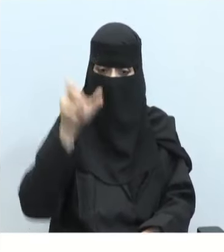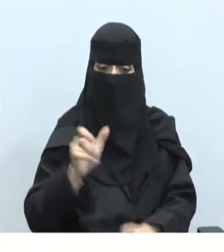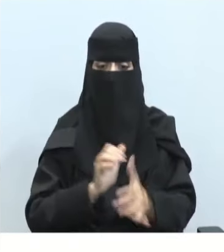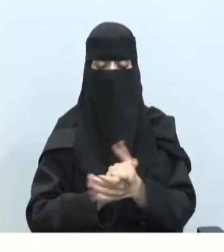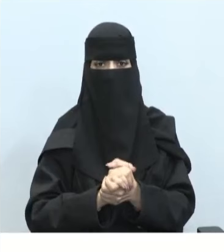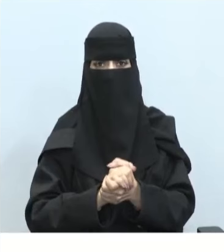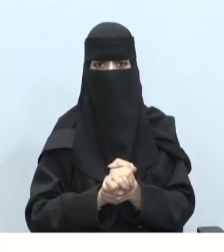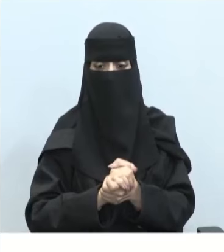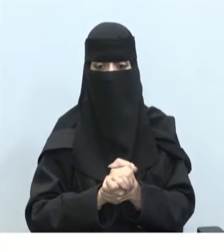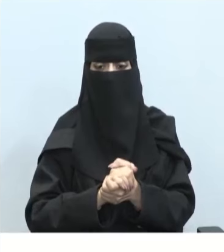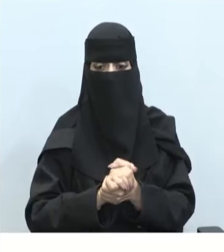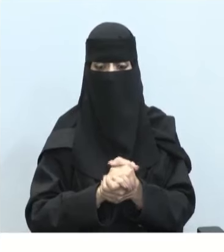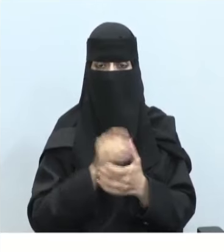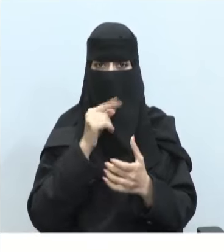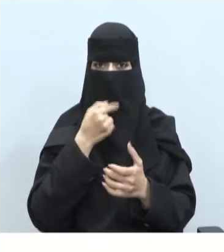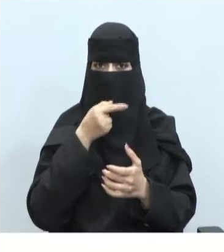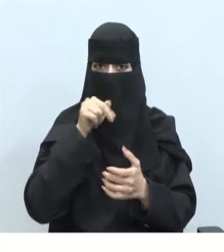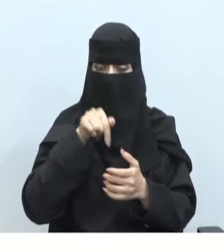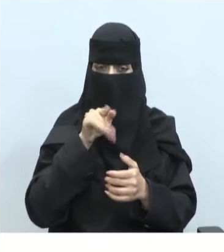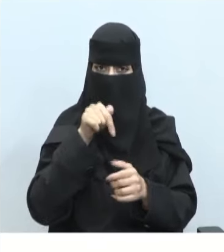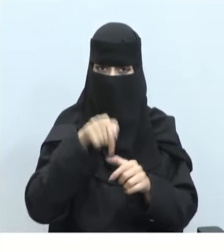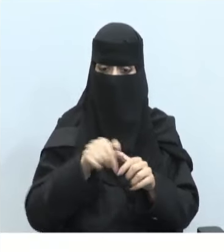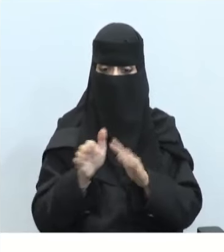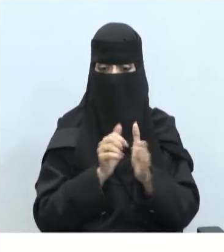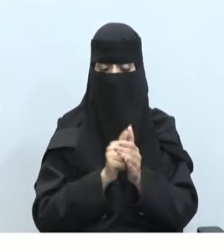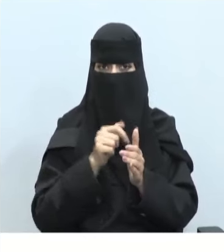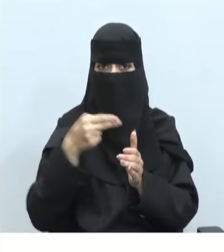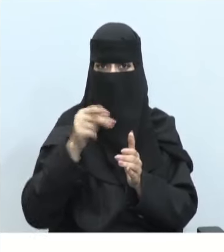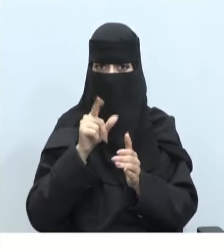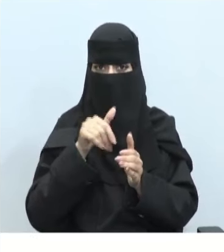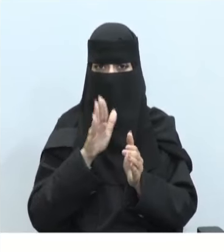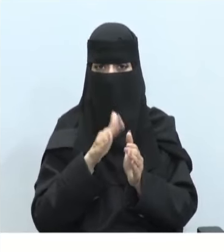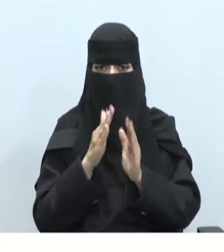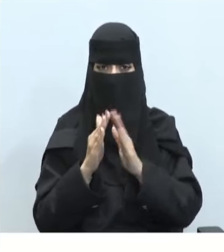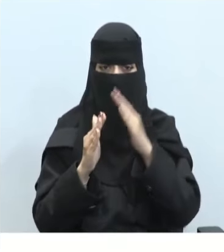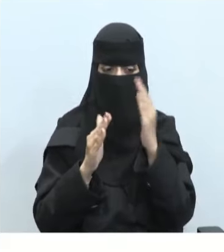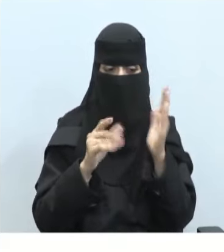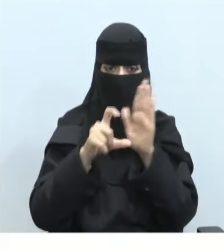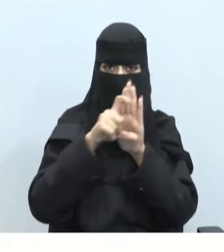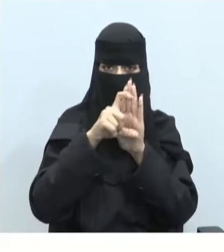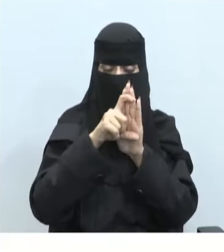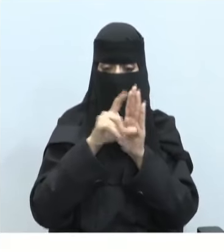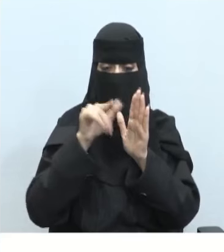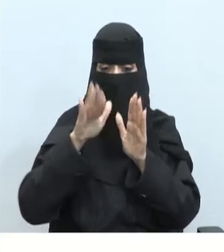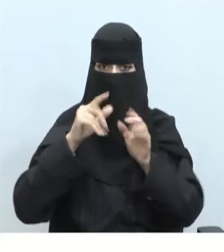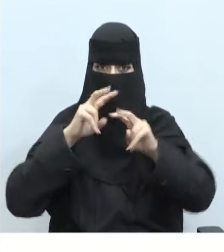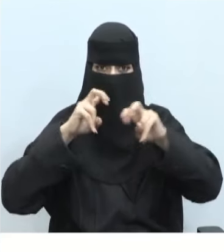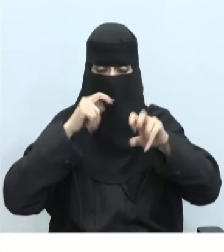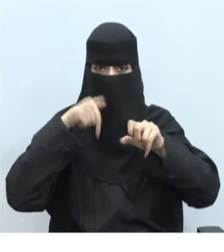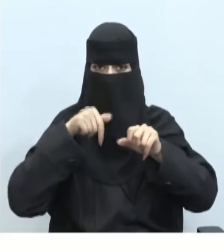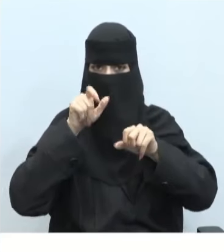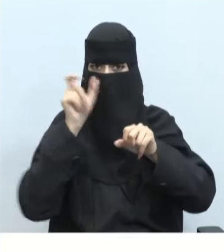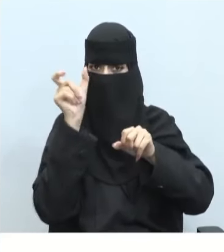عمود سنتحدث في درسنا لهذا اليوم عن محاذاه النص والبحث عن